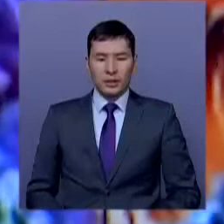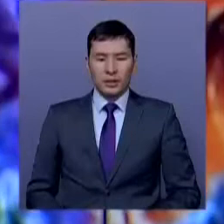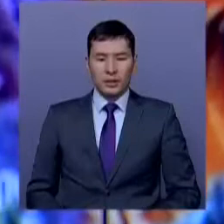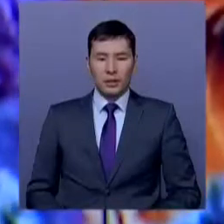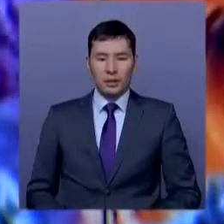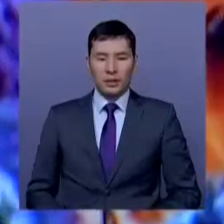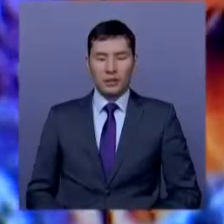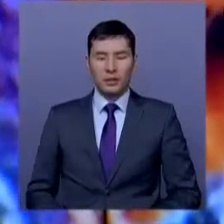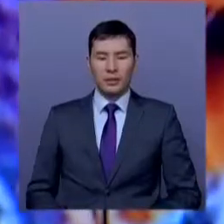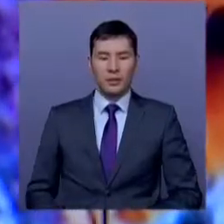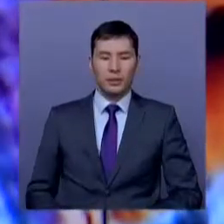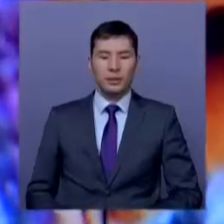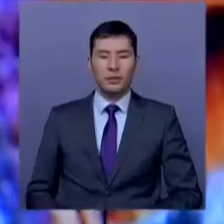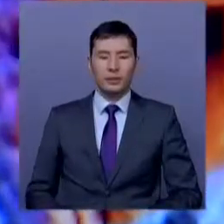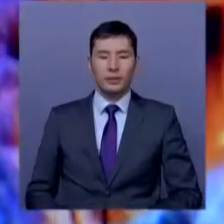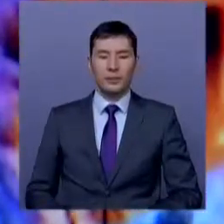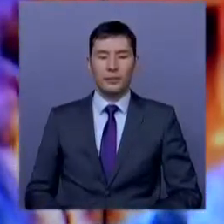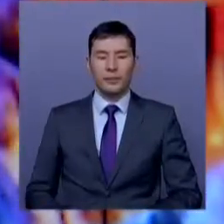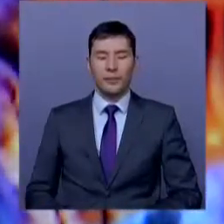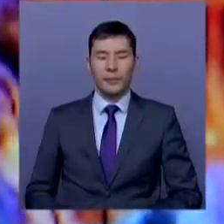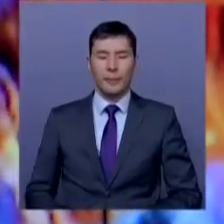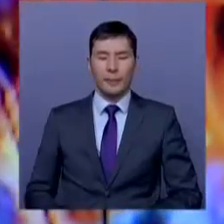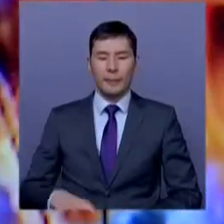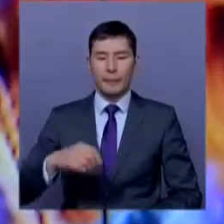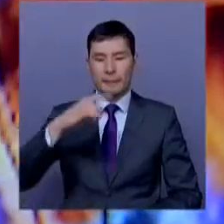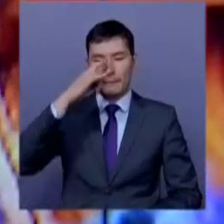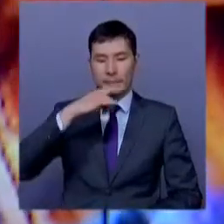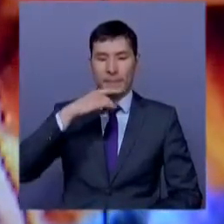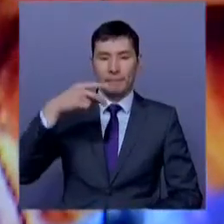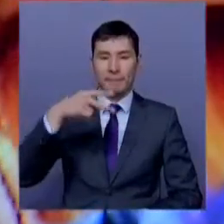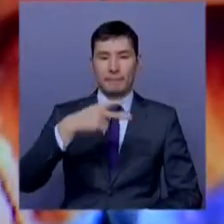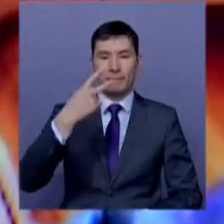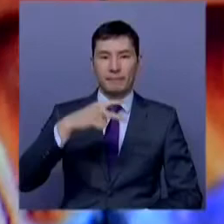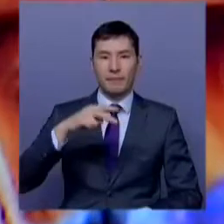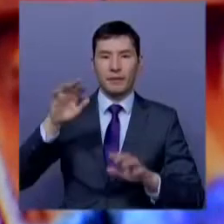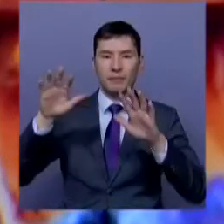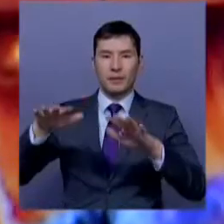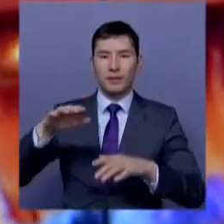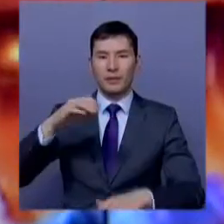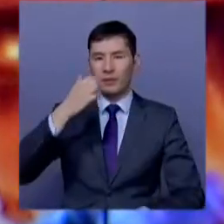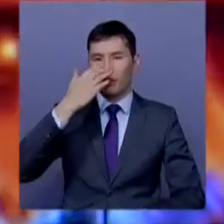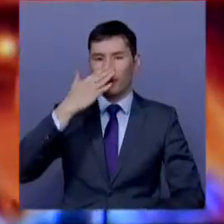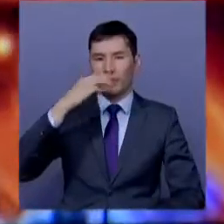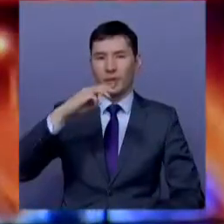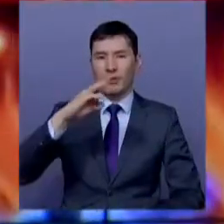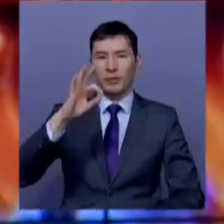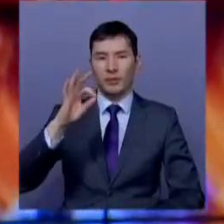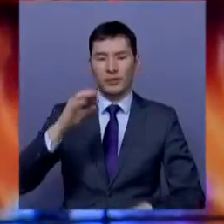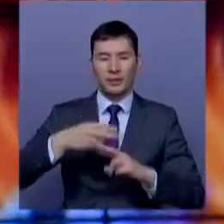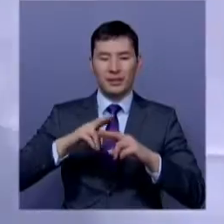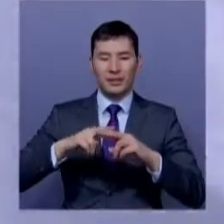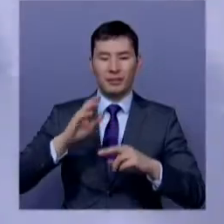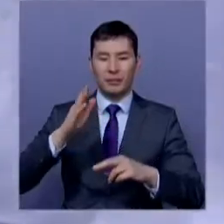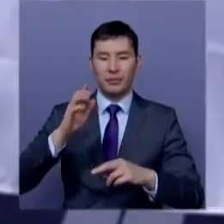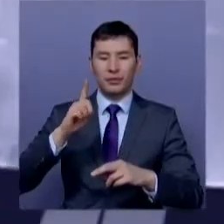Алсу добынан Қазақстан ерлер командасы 2020 жылғы Токио олимпиадасына құрлықтық іріктеу турнеріне қатыспай-ақ жолдама